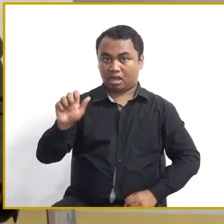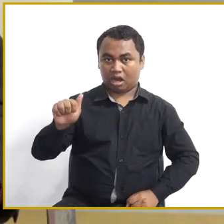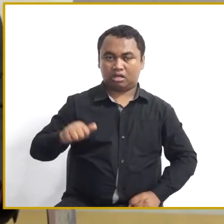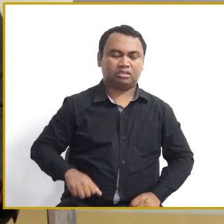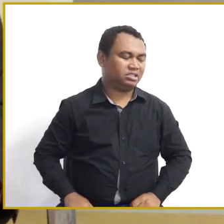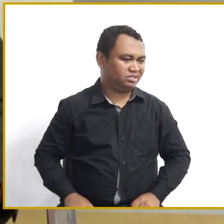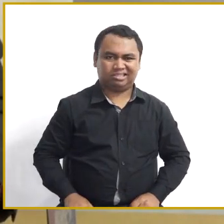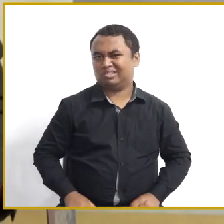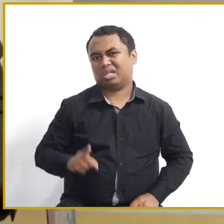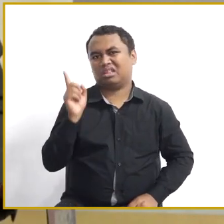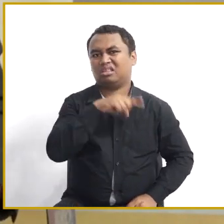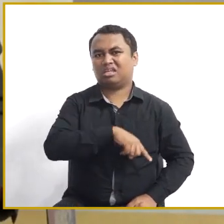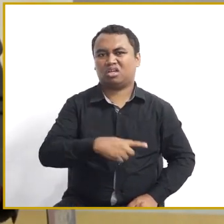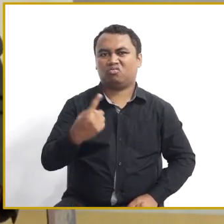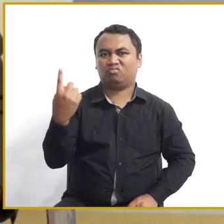Man dang.